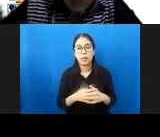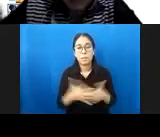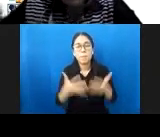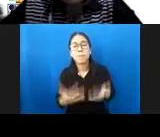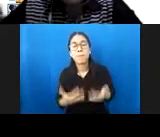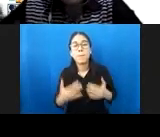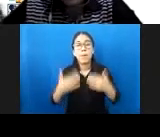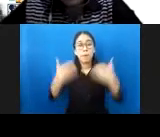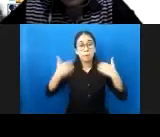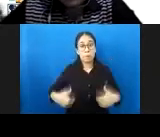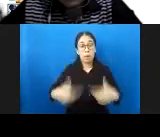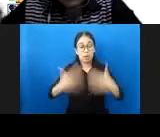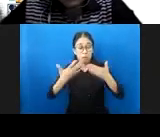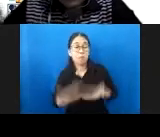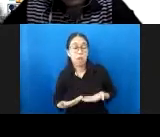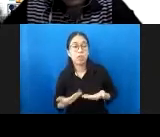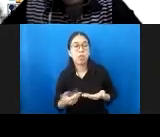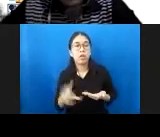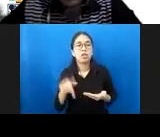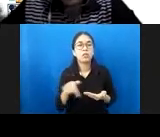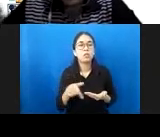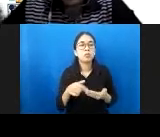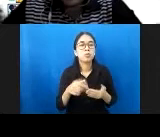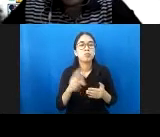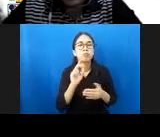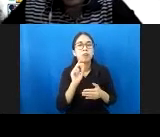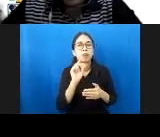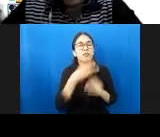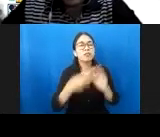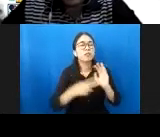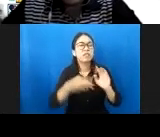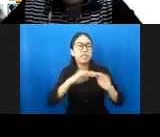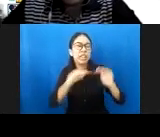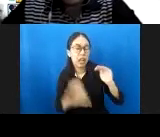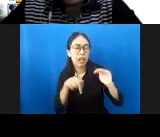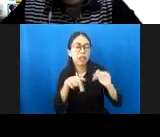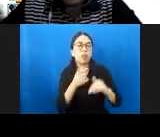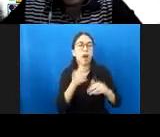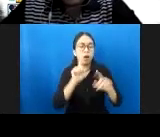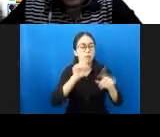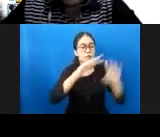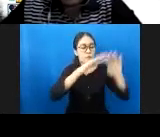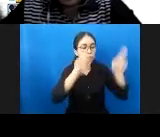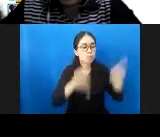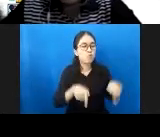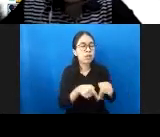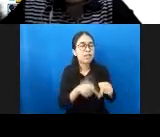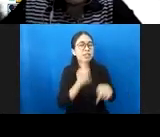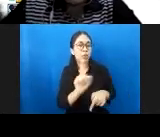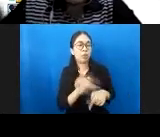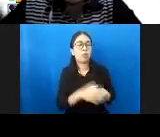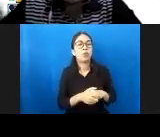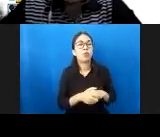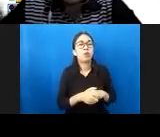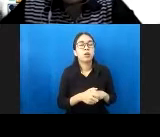sampai selesai, itu satu formulir bayi muda. Kemudian tentang tindak lanjut dan